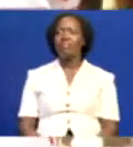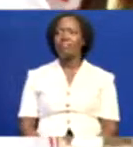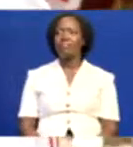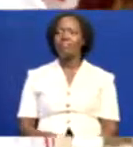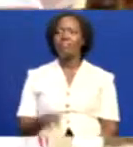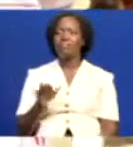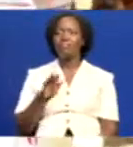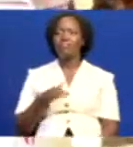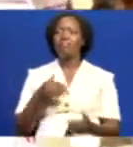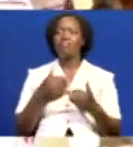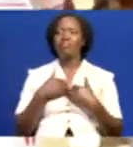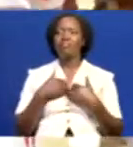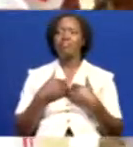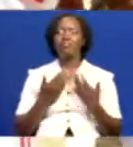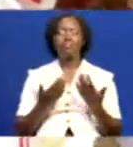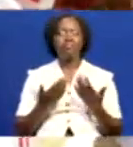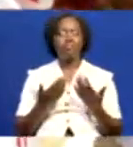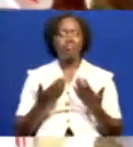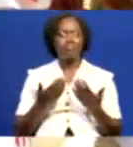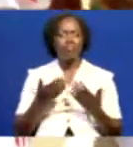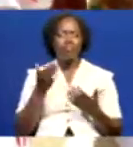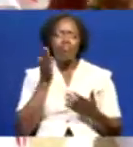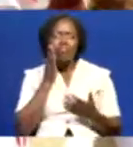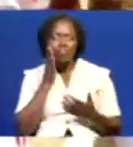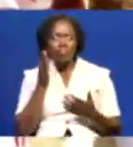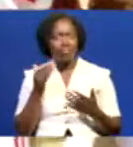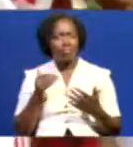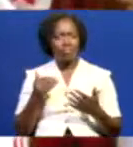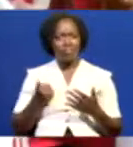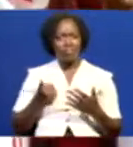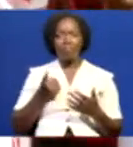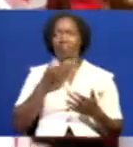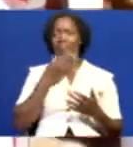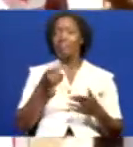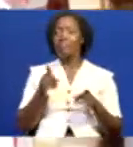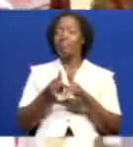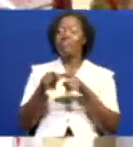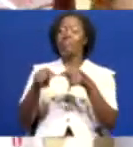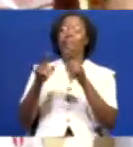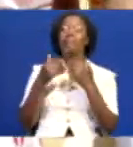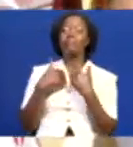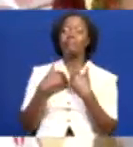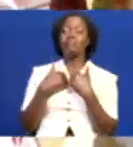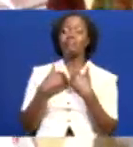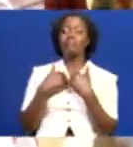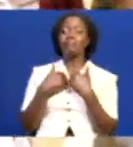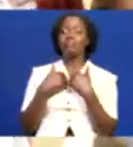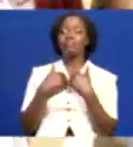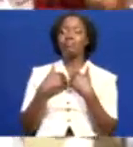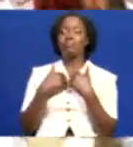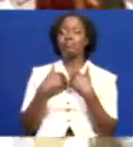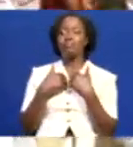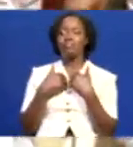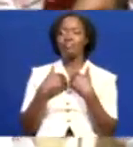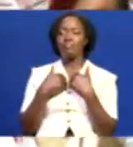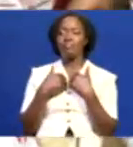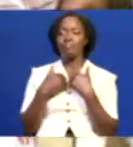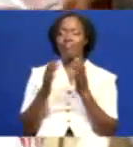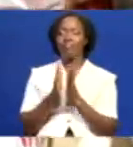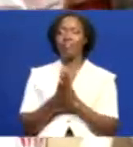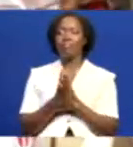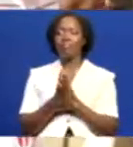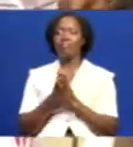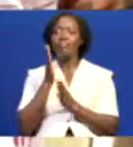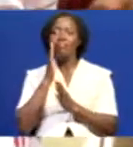wako na mashanga yao, wanawake wako na yao, wanaume pia wamevalia yao. Kama mimi yenye nimevaa ni ya ule mama